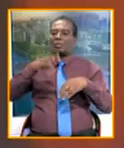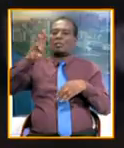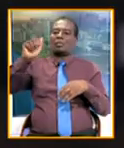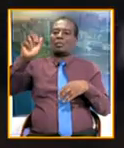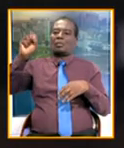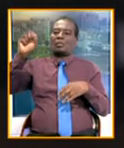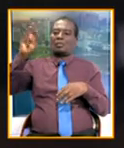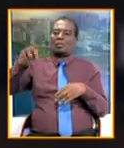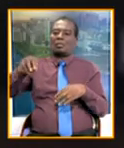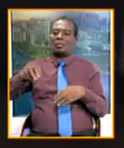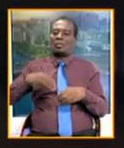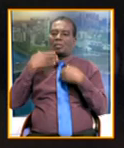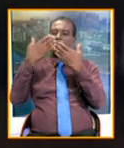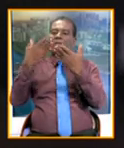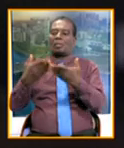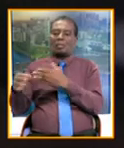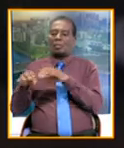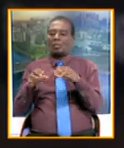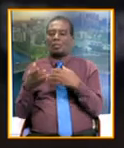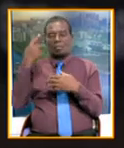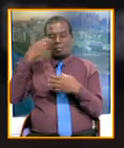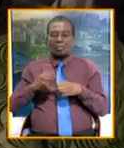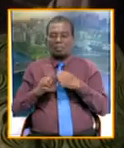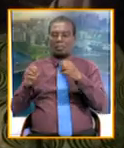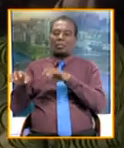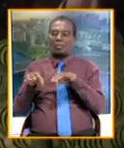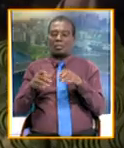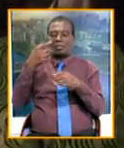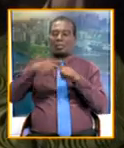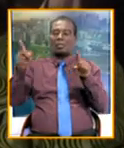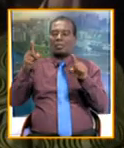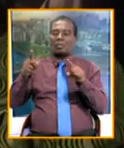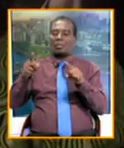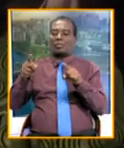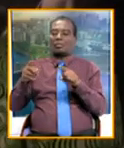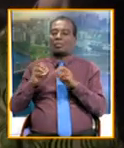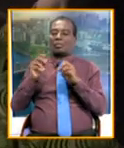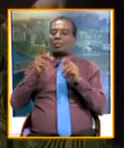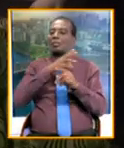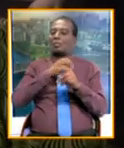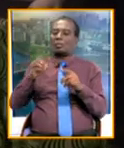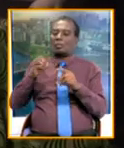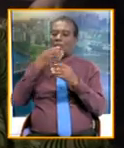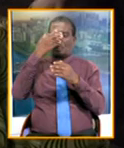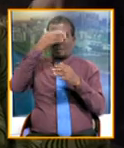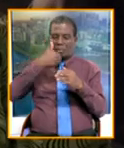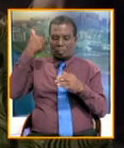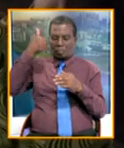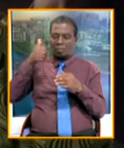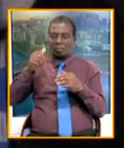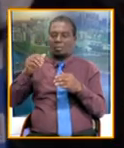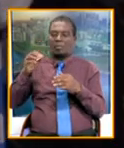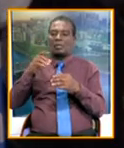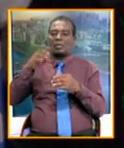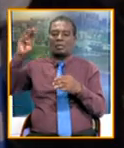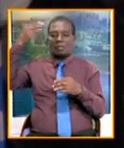Bassam. Remerciements certes pour les efforts déjà consentis, mais l'opportunité étant belle et favorable, Maria